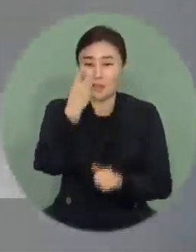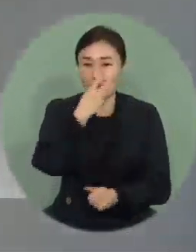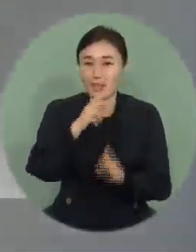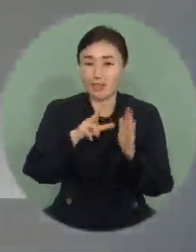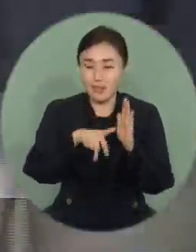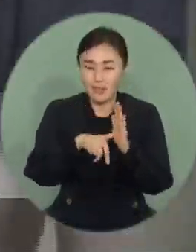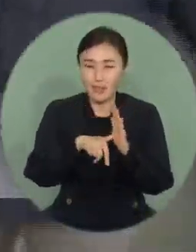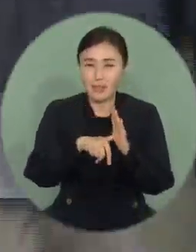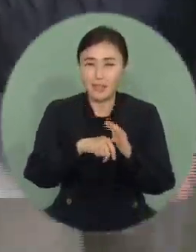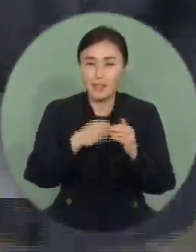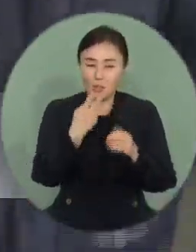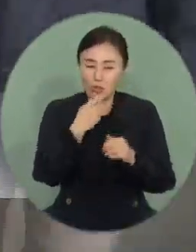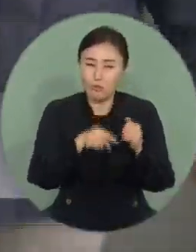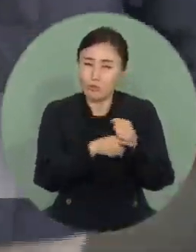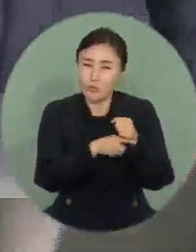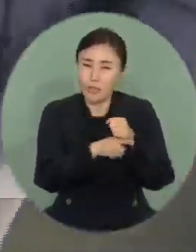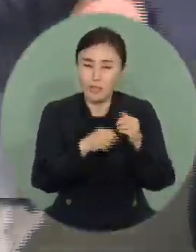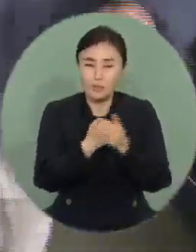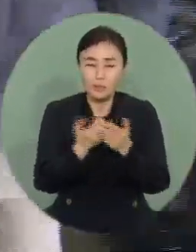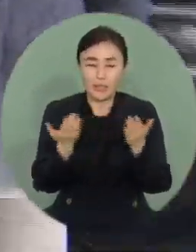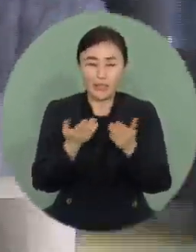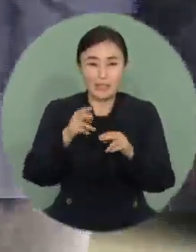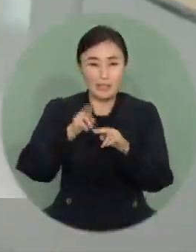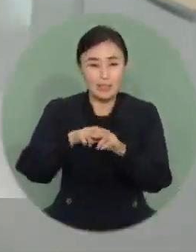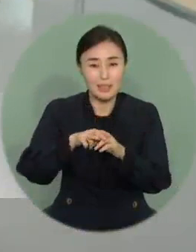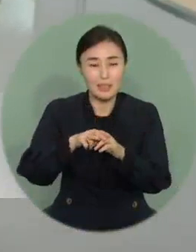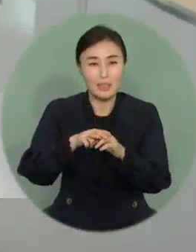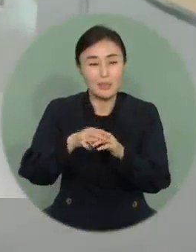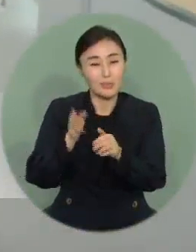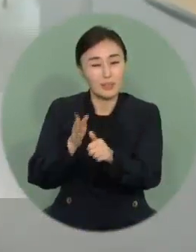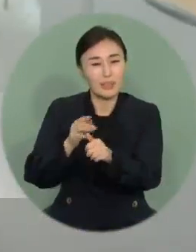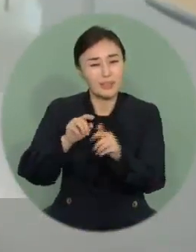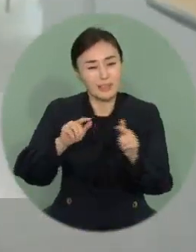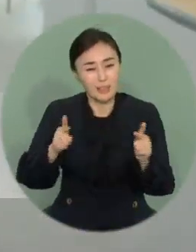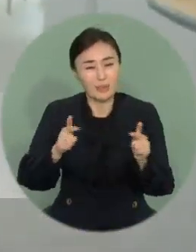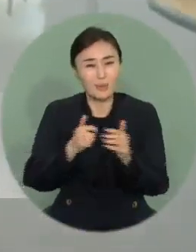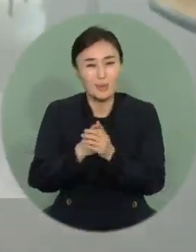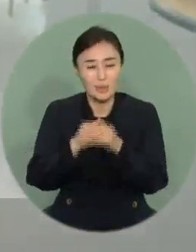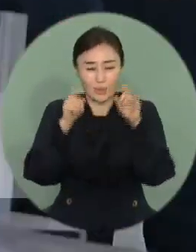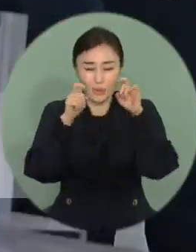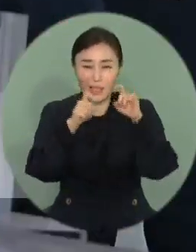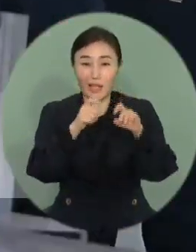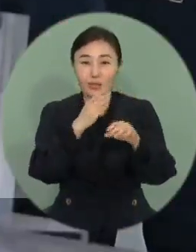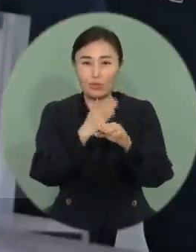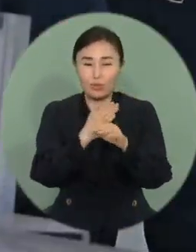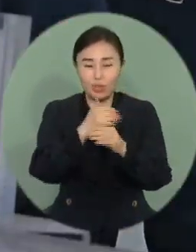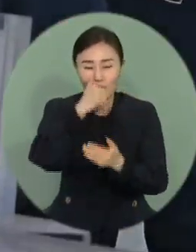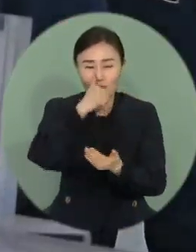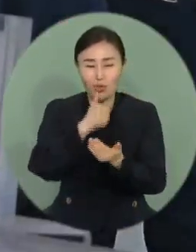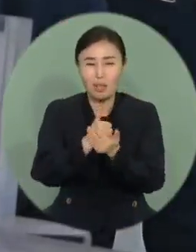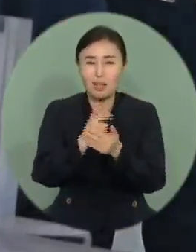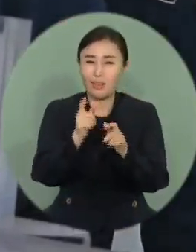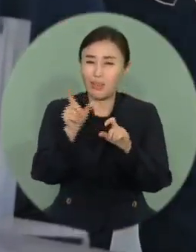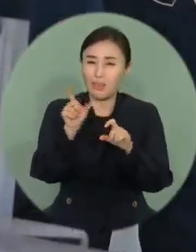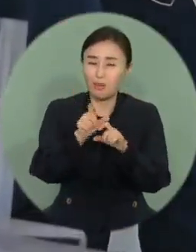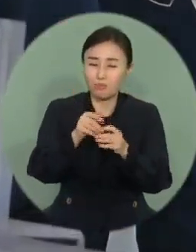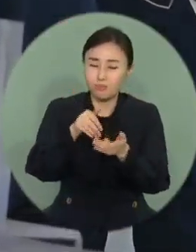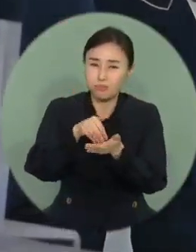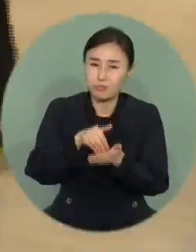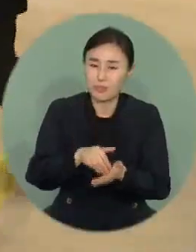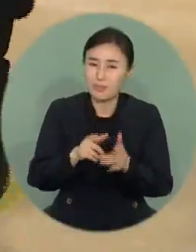대한 수사 무마와 승진인사 청탁 의혹에 대해서도 검찰 조사를 받고 있어 형량이 늘어날 가능성이